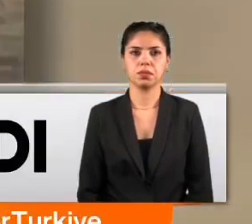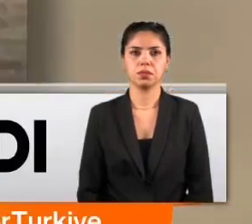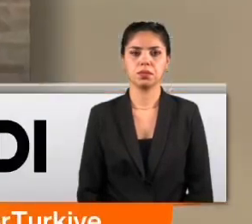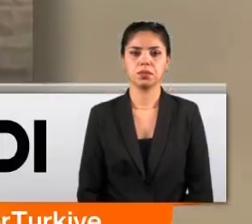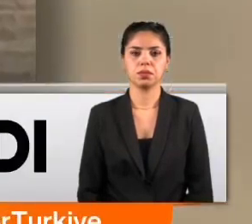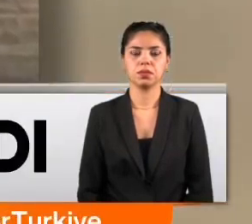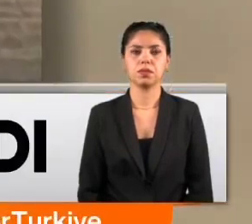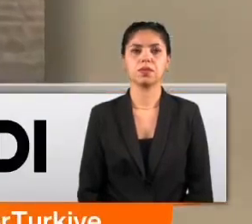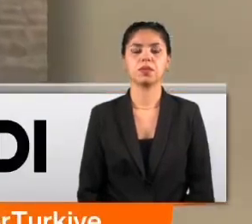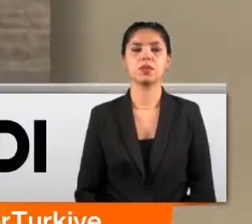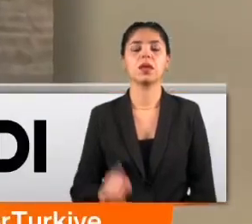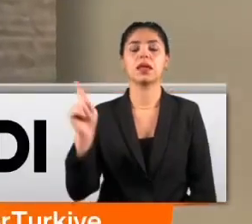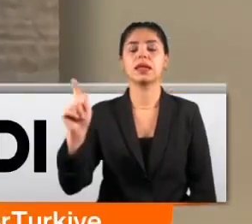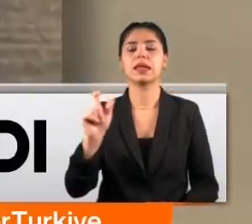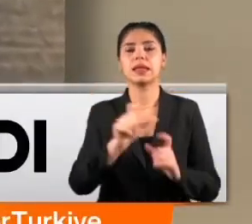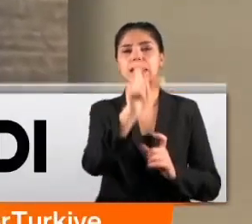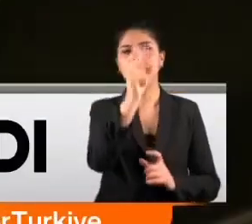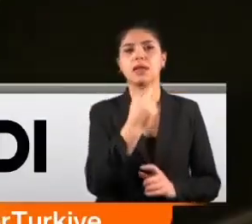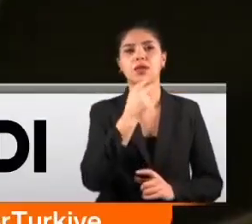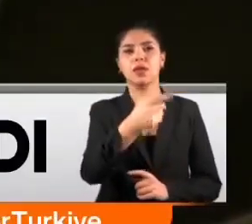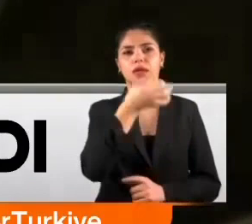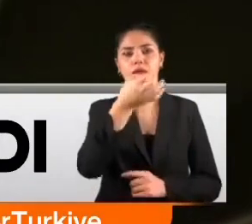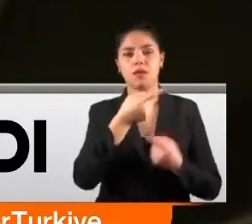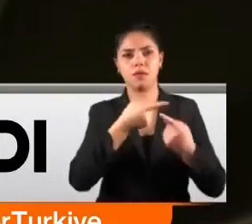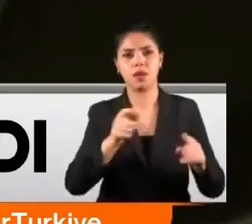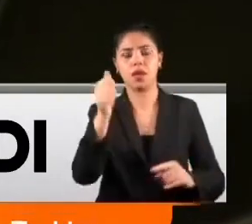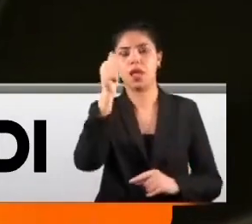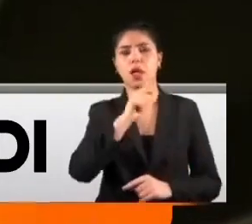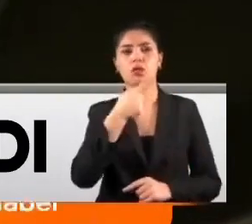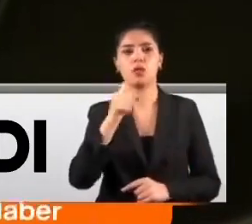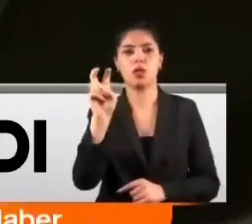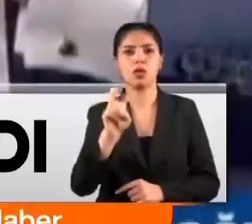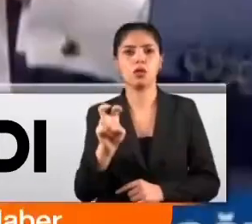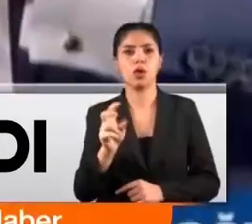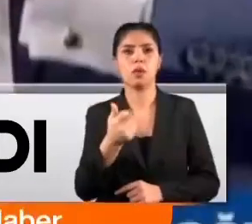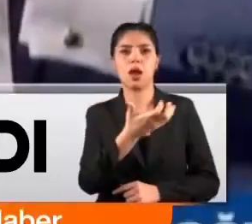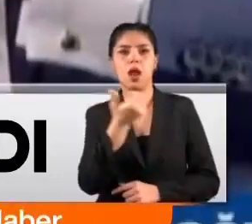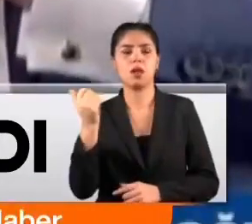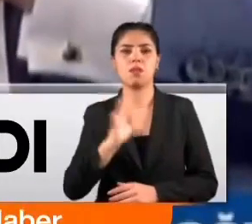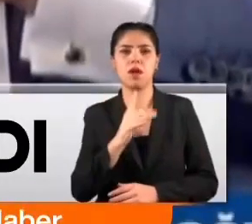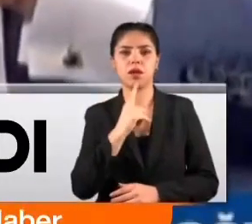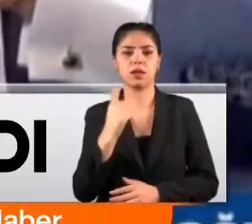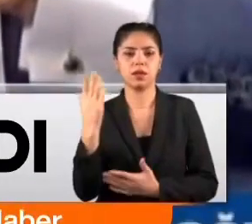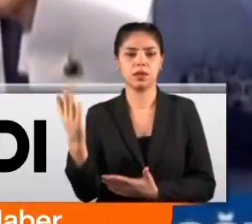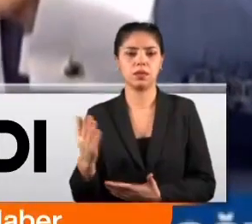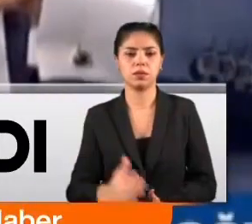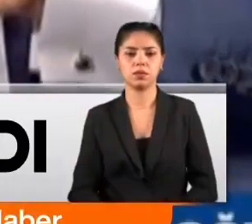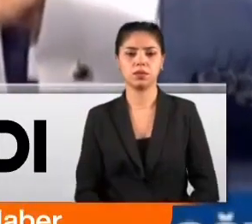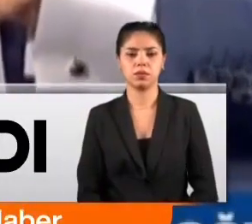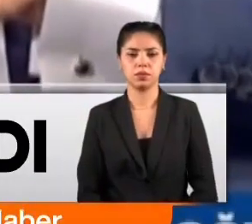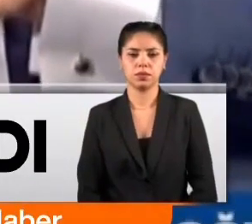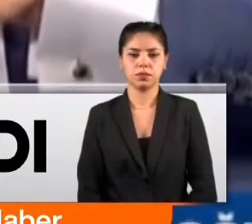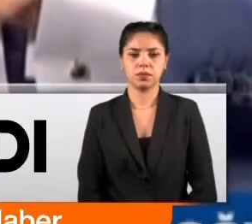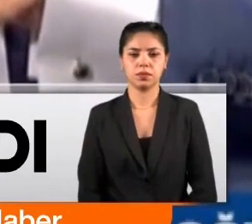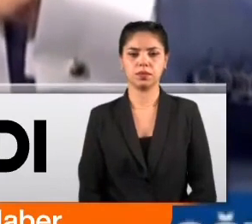konuda. Kaya, Seçil Erzan'ın ifadesinin aksine 600 bin dolar alacağının olduğunu belirtti. Size bir tarih veriyorum, 6 Nisan.